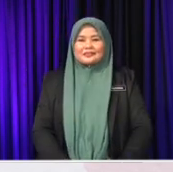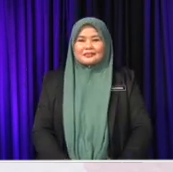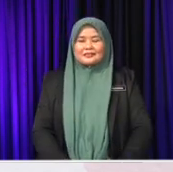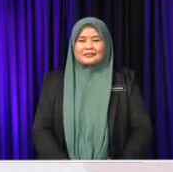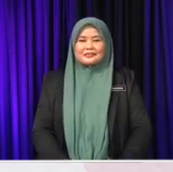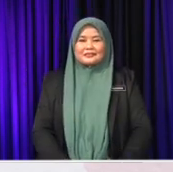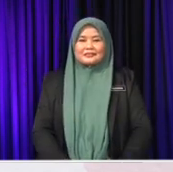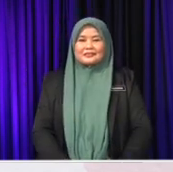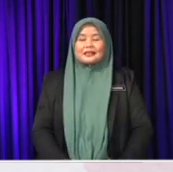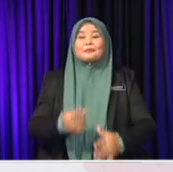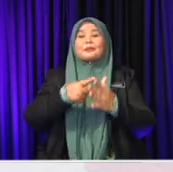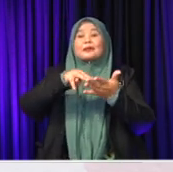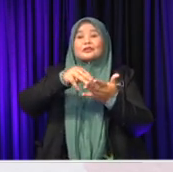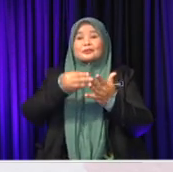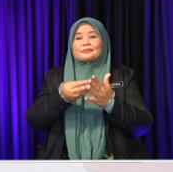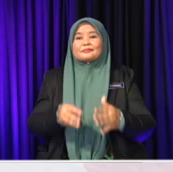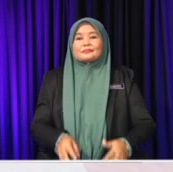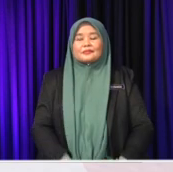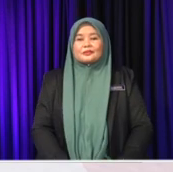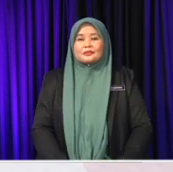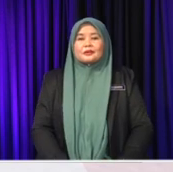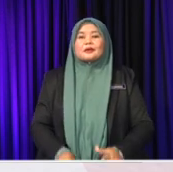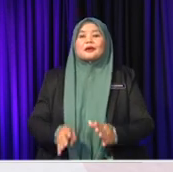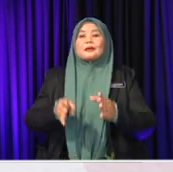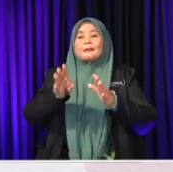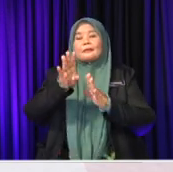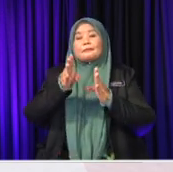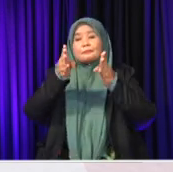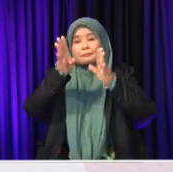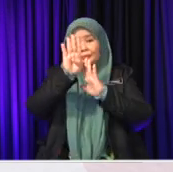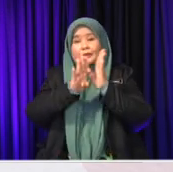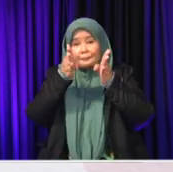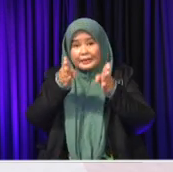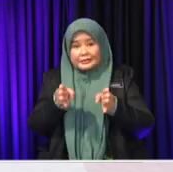aku maksudnya berbangsa dan